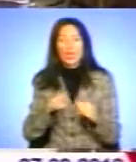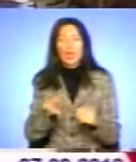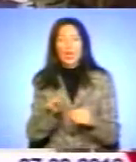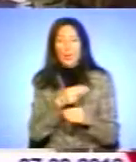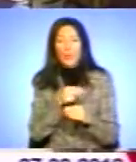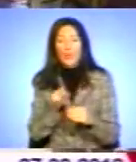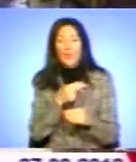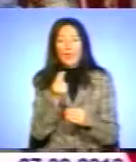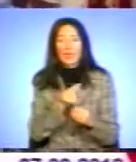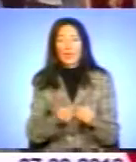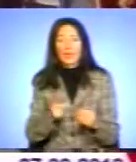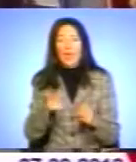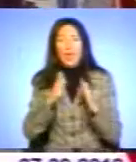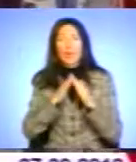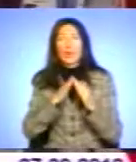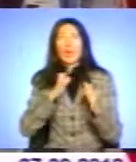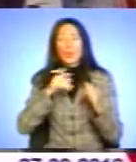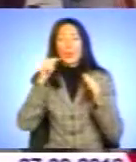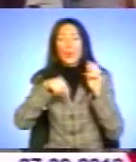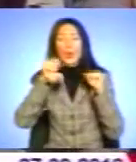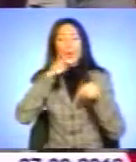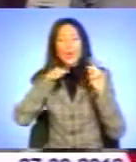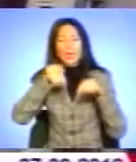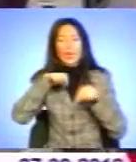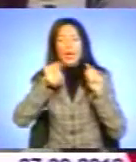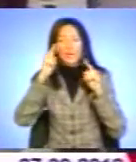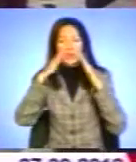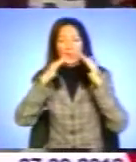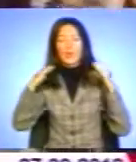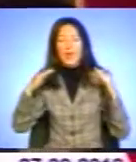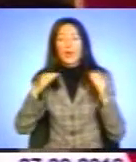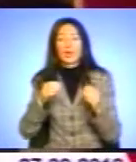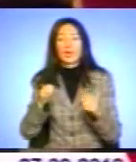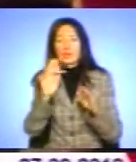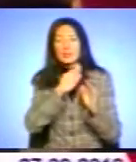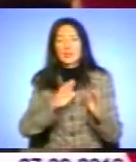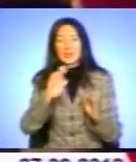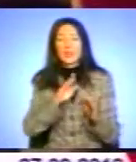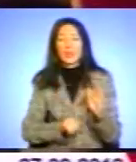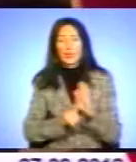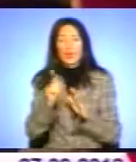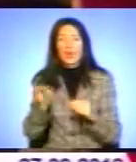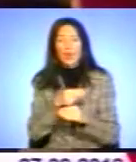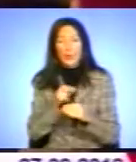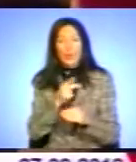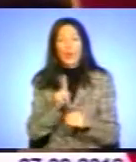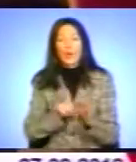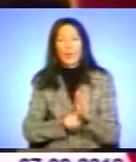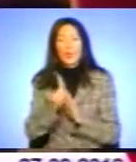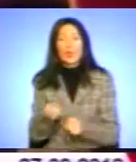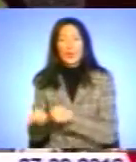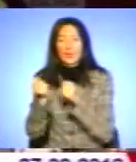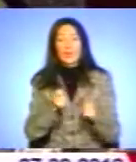у будівлі протікав дах, валили стіни, тож була нагальна потреба її відновити. Почали звозити цеглу, дерево для міжповерхових